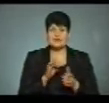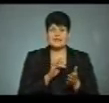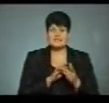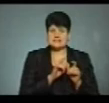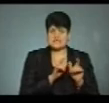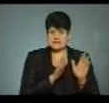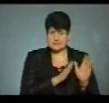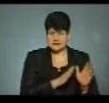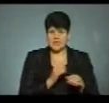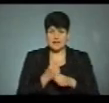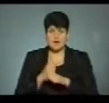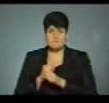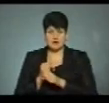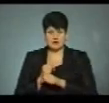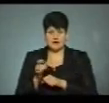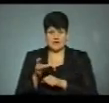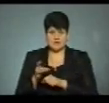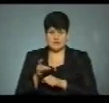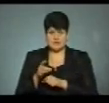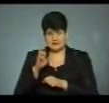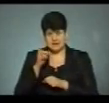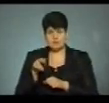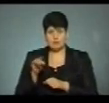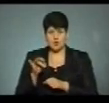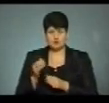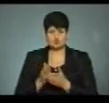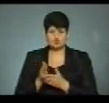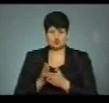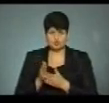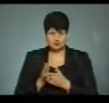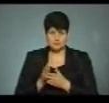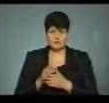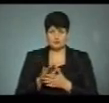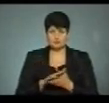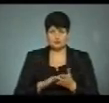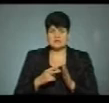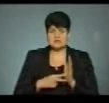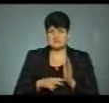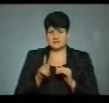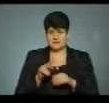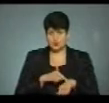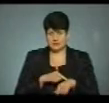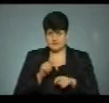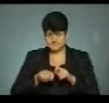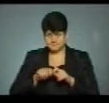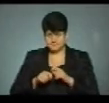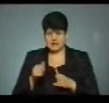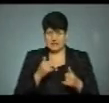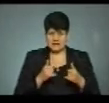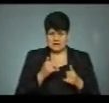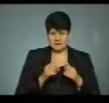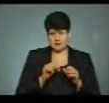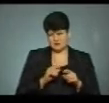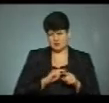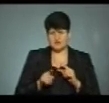і лабораторія, регіональна лабораторія Держпродспоживслужби. Мікробіологія буде нас тривати 72 години, а хімія і фізика, можливо, буде